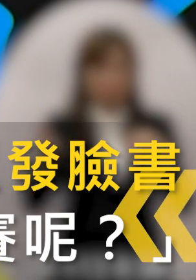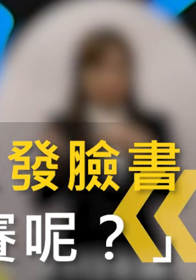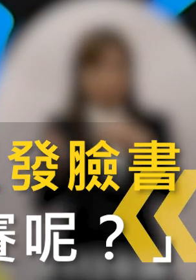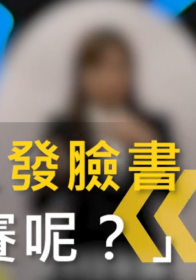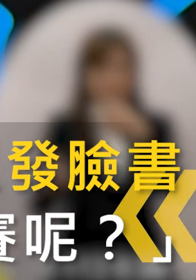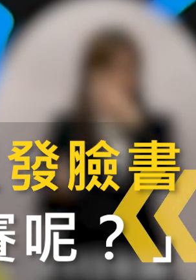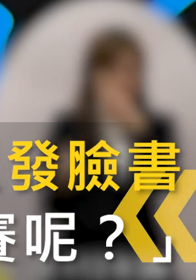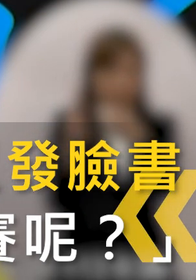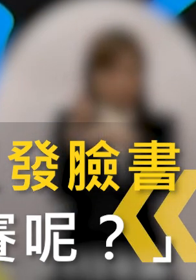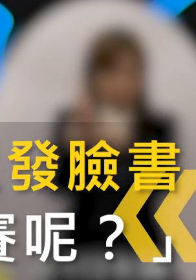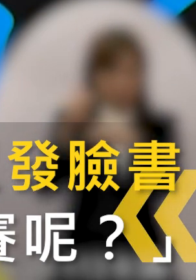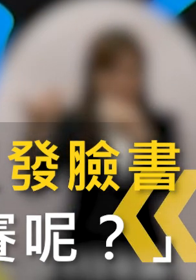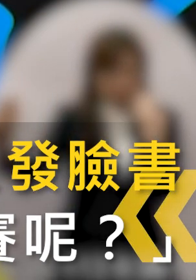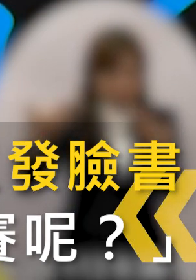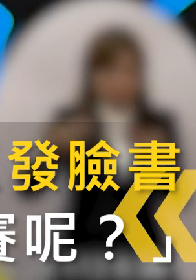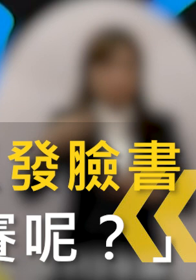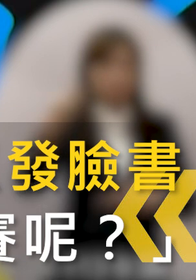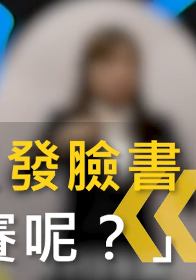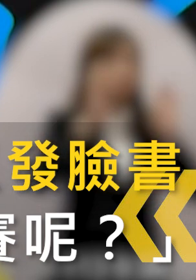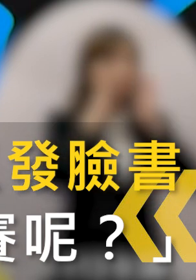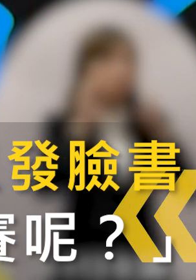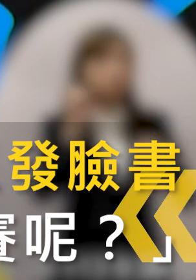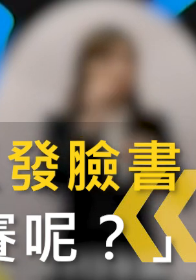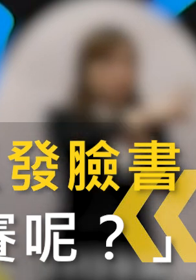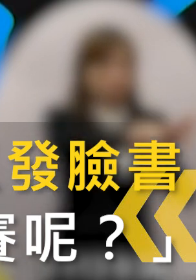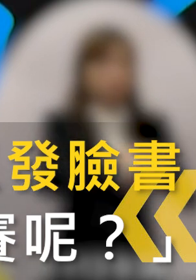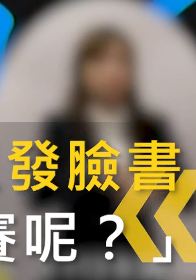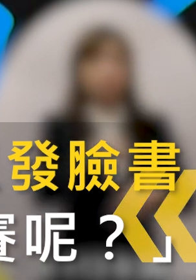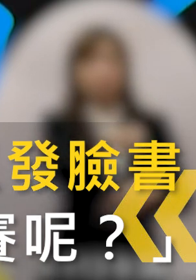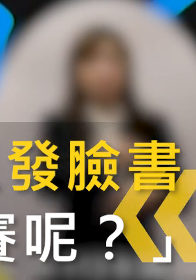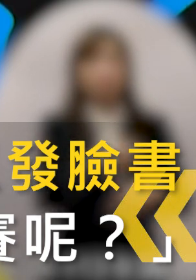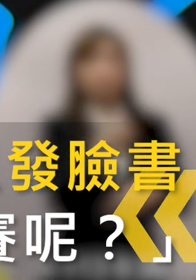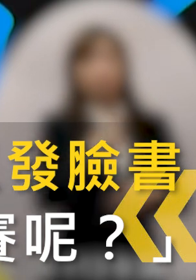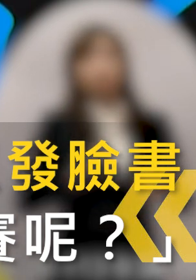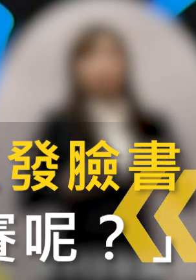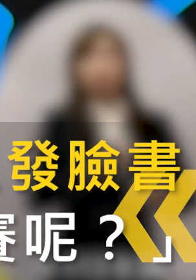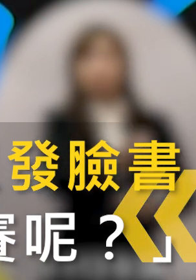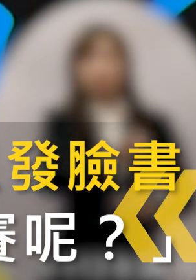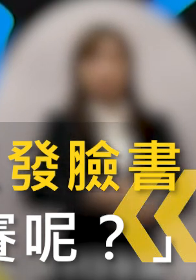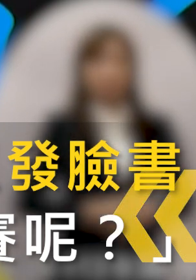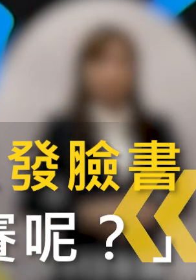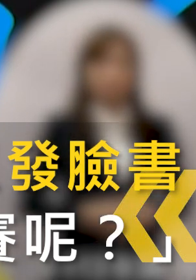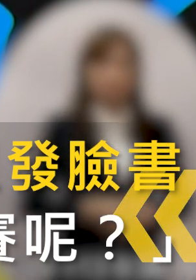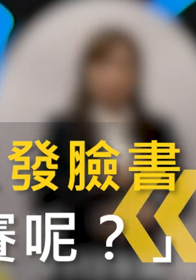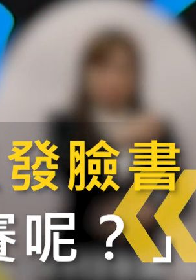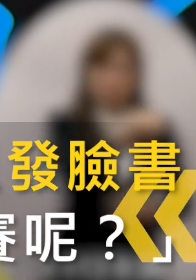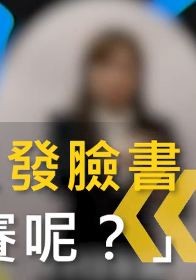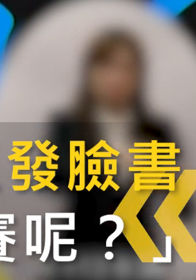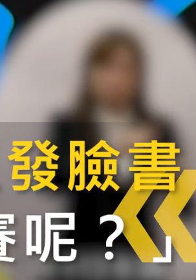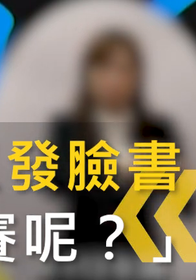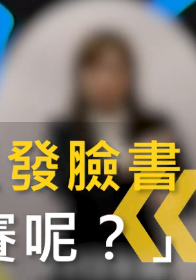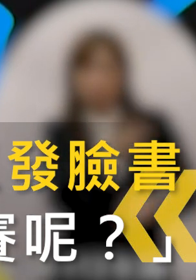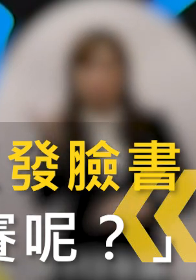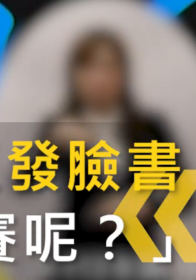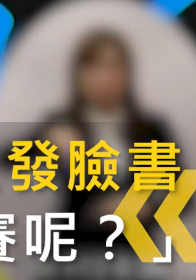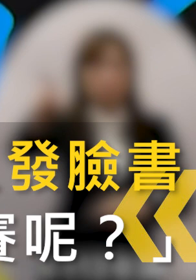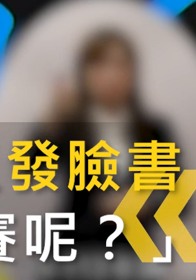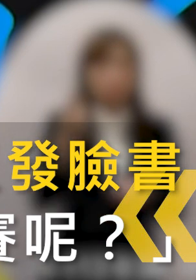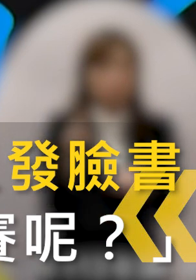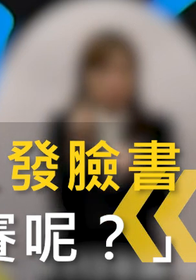耀。民进党这样的偷拍文化，为什么不用在政道去参加摄影比赛